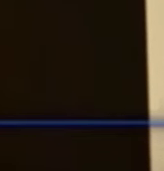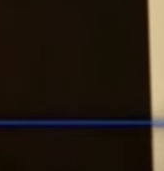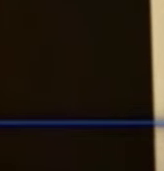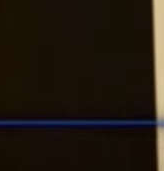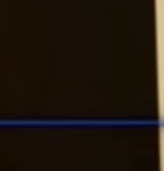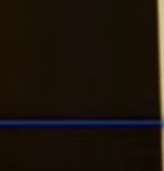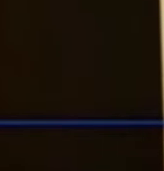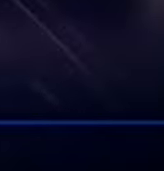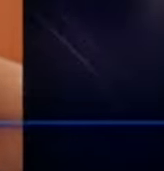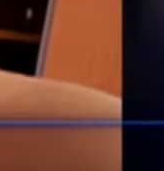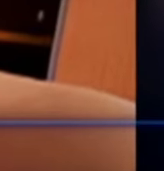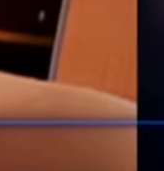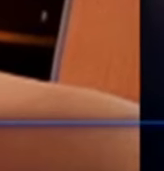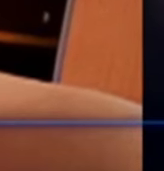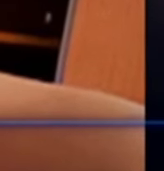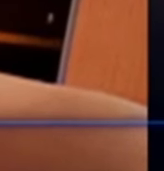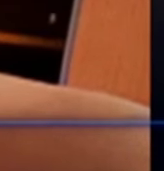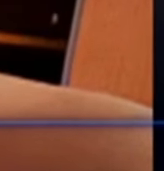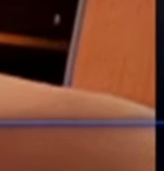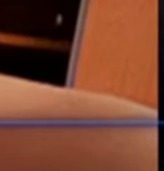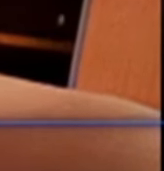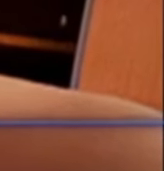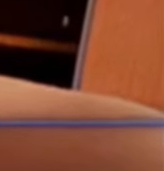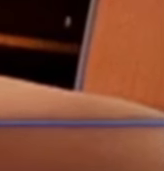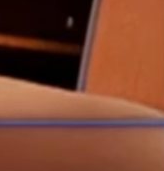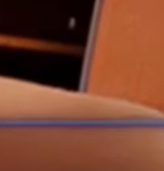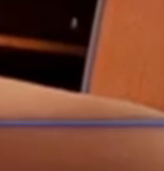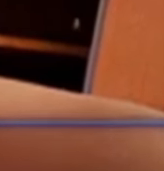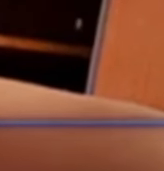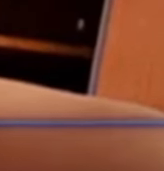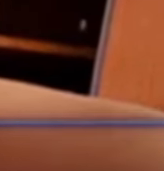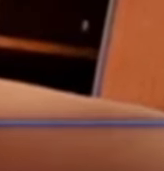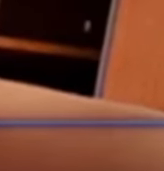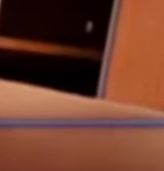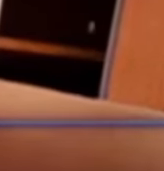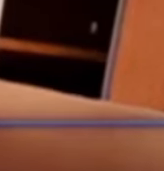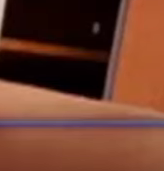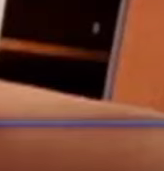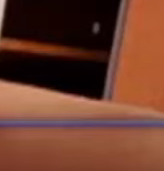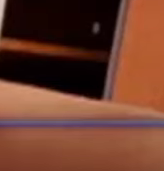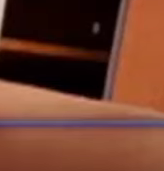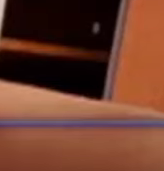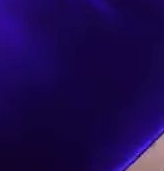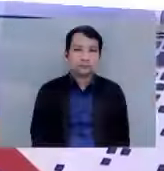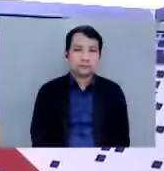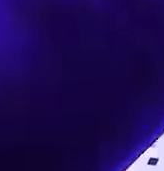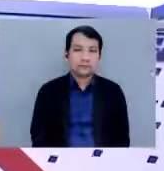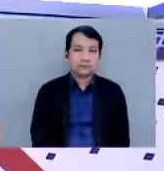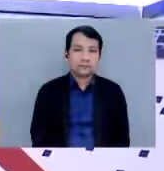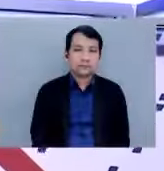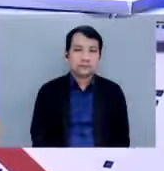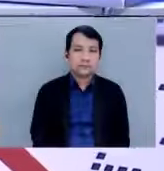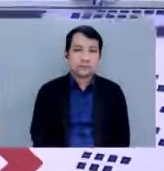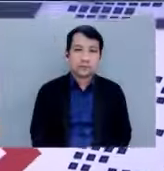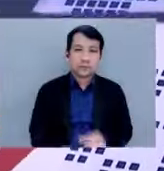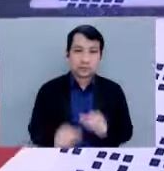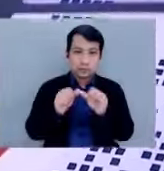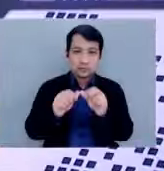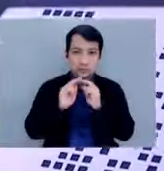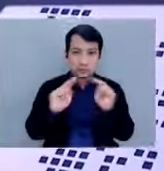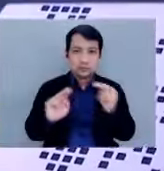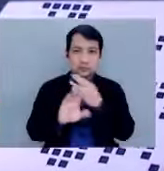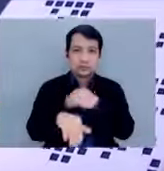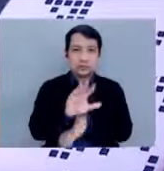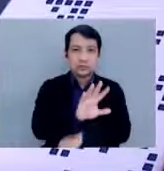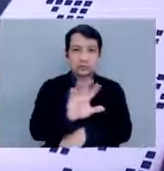Tae Yong may promise sa N-citizen sa kanyang pagpasok sa military. Tuloy-tuloy ang balitaan dito sa